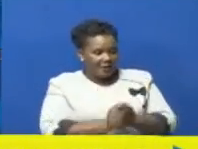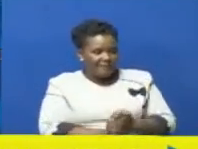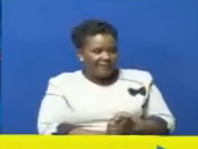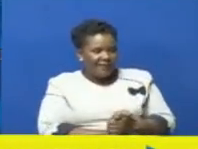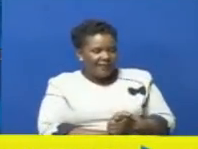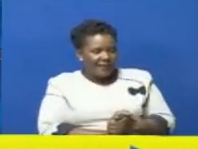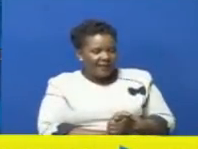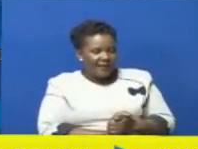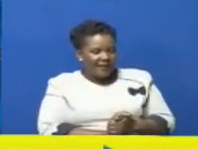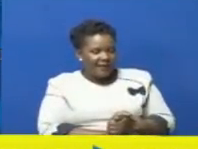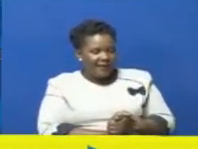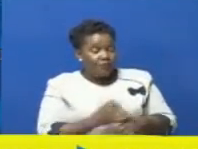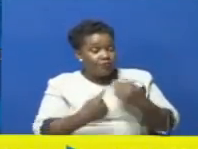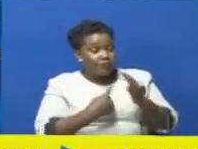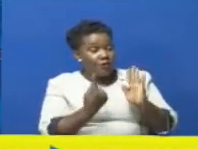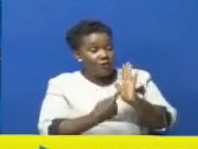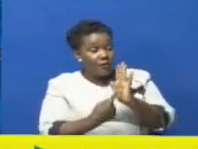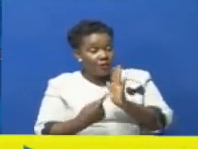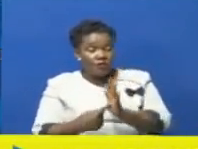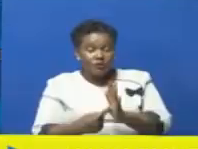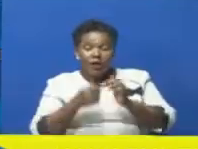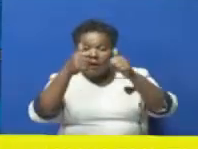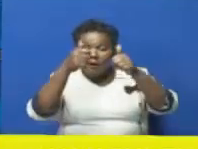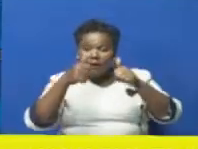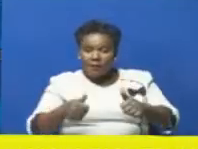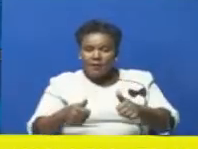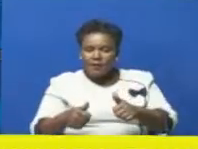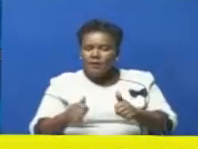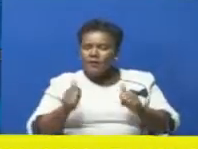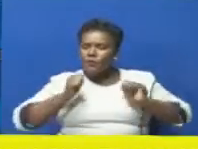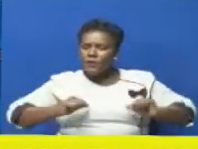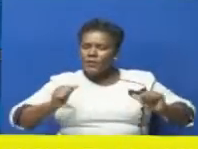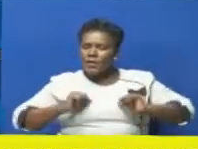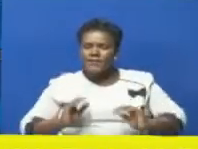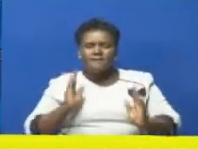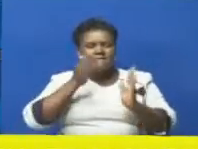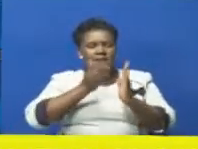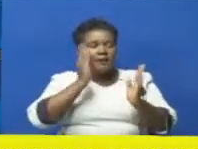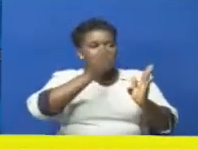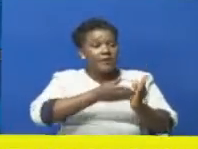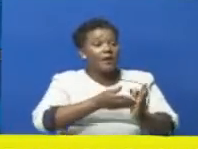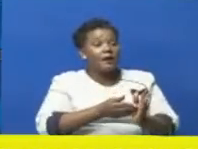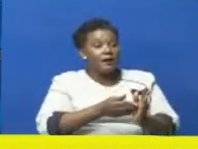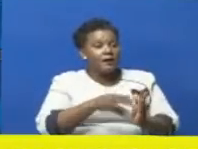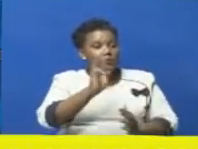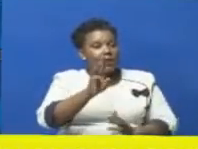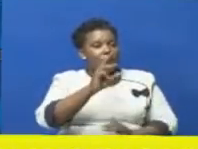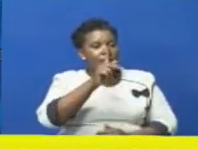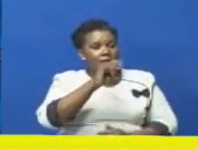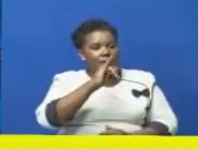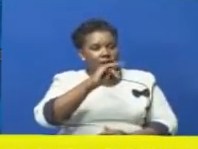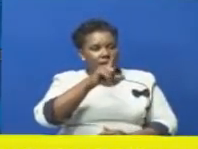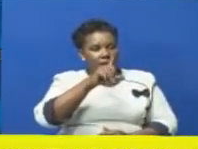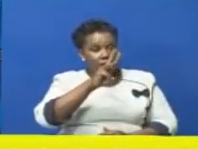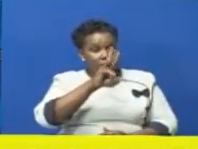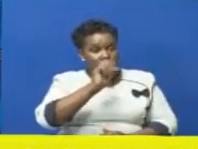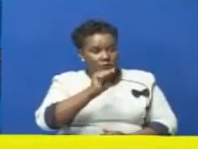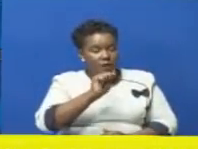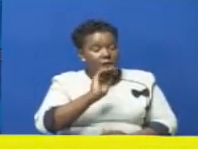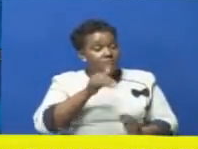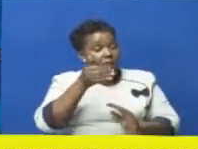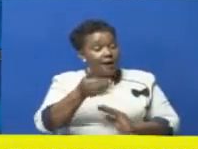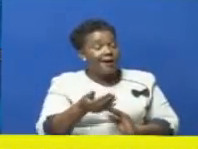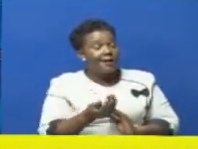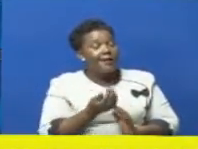umeahidi kuleta makundi ya watalii na wawekezaji katika sekta ya utalii wilayani Kilwa, ikiwa ni baada ya kuvutiwa na utalii wa kitamaduni